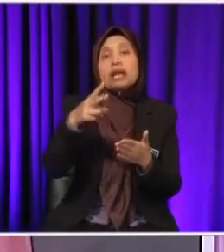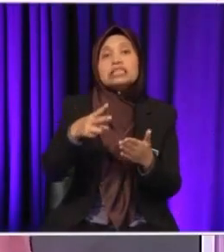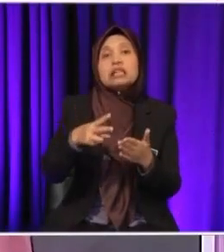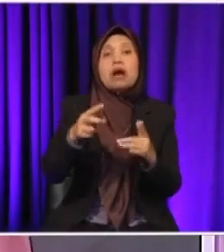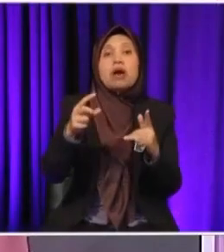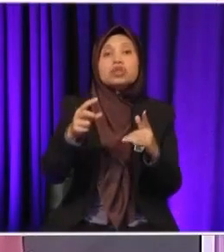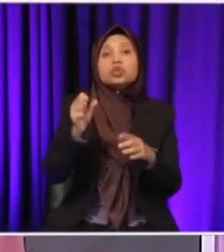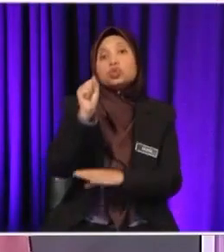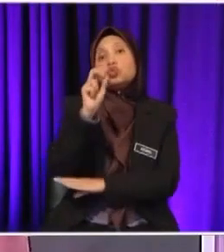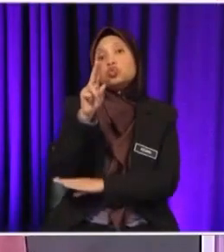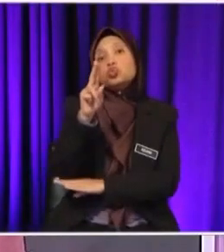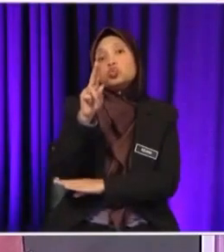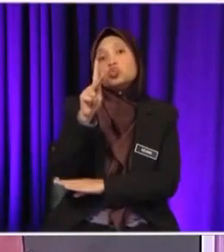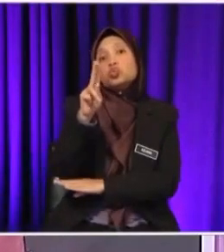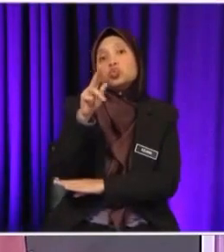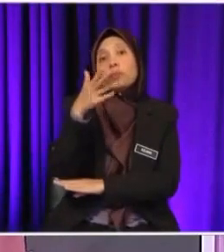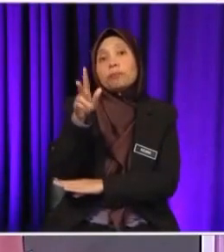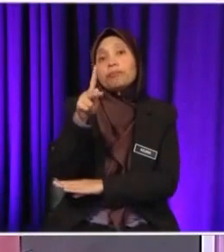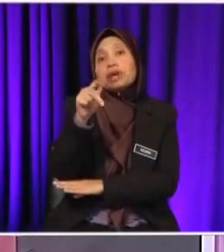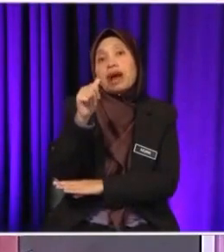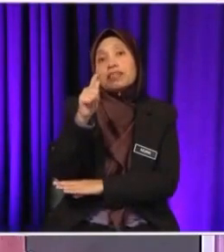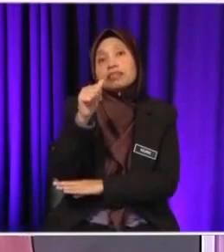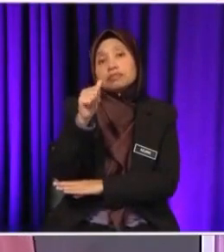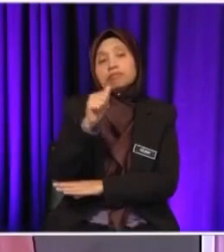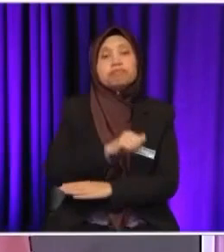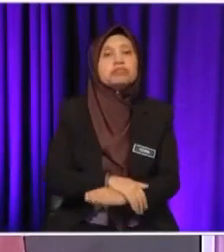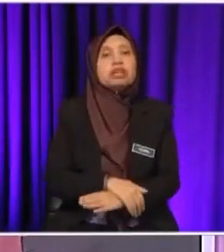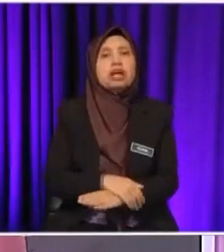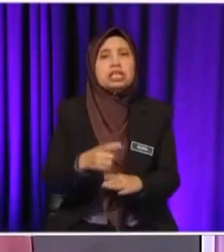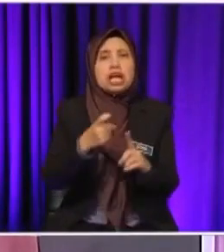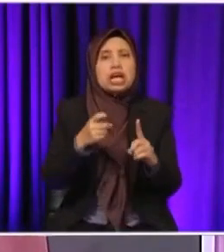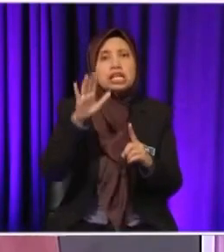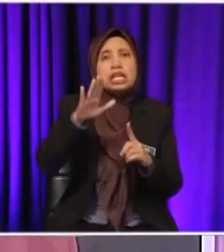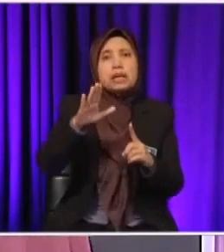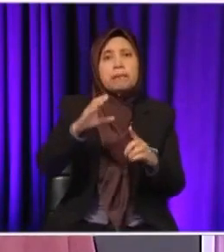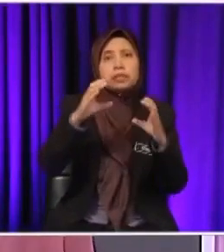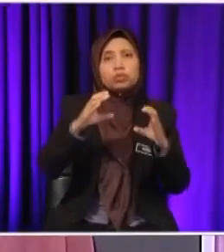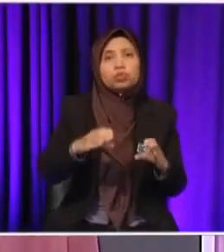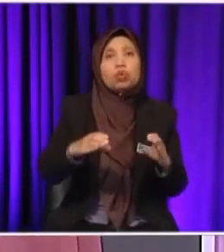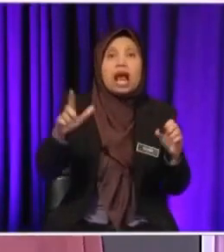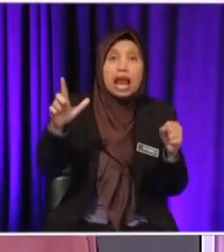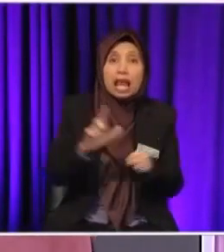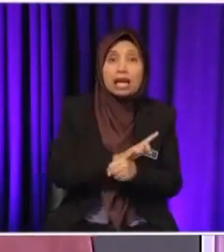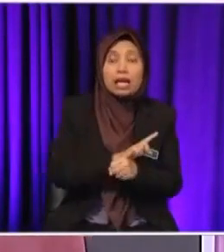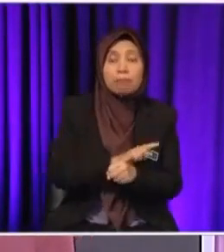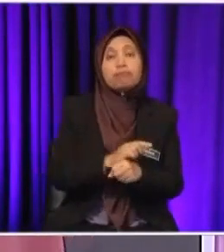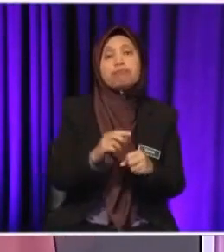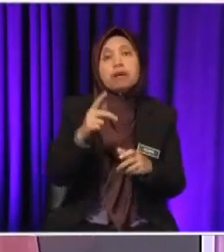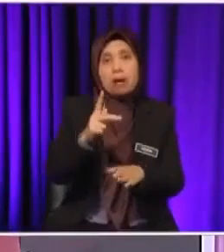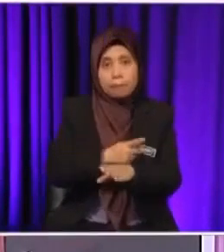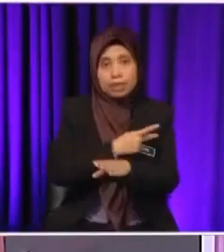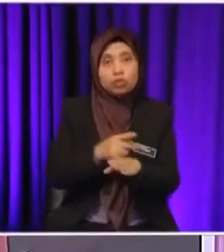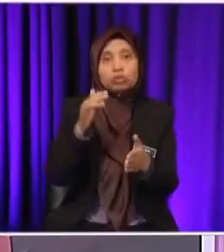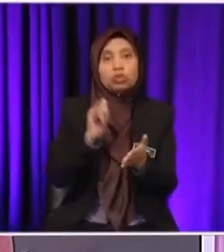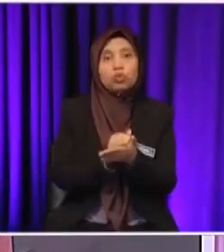keseluruhan, bukan keseluruhan, orang kata daripada 3 ke 5 ciri ataupun dan sebagainya, dah boleh. Lengkaplah pantun tu sebenarnya. Okey, kita